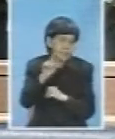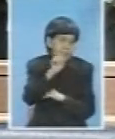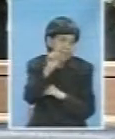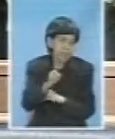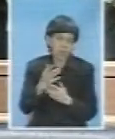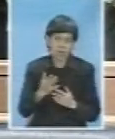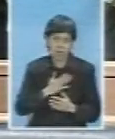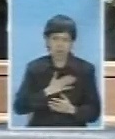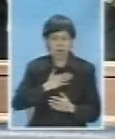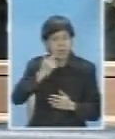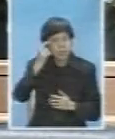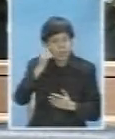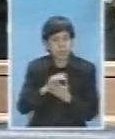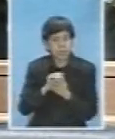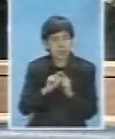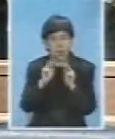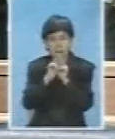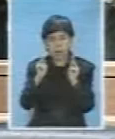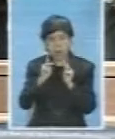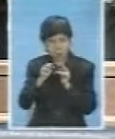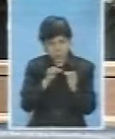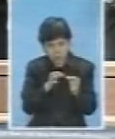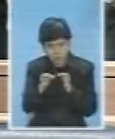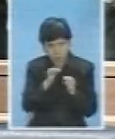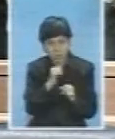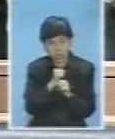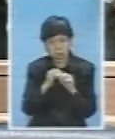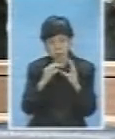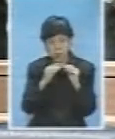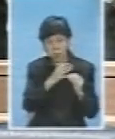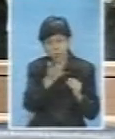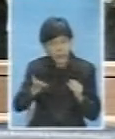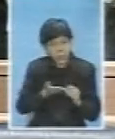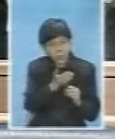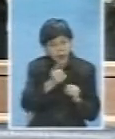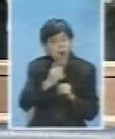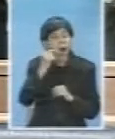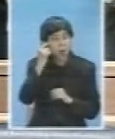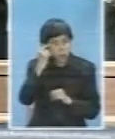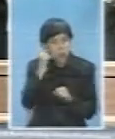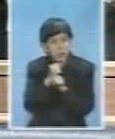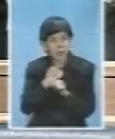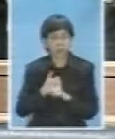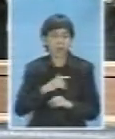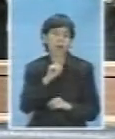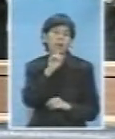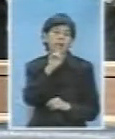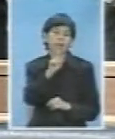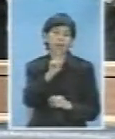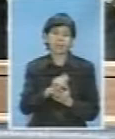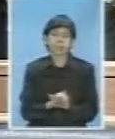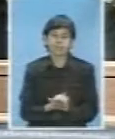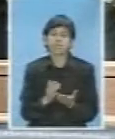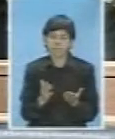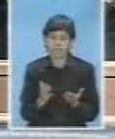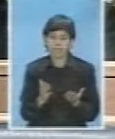ซึ่งเป็นเรื่องที่ผมเข้าใจว่าทางคณะกรรมการต้องชี้แจงให้ที่ประชุมเหล่านี้ได้รับทราบต่อประเด็นที่ผมได้ตั้งคำถามและ